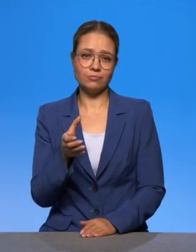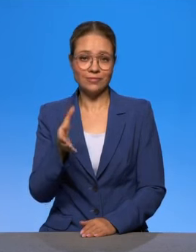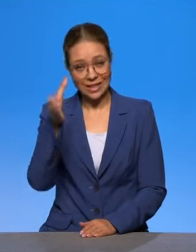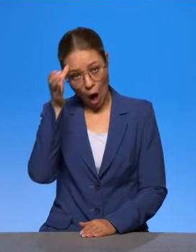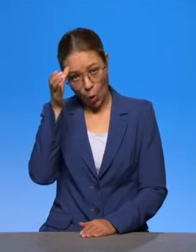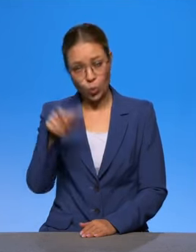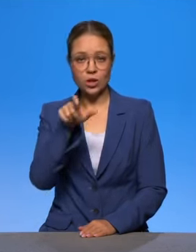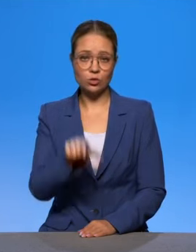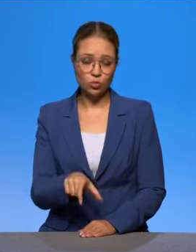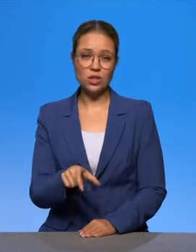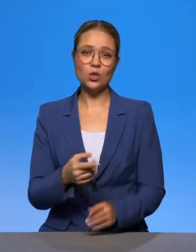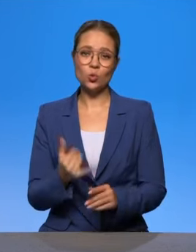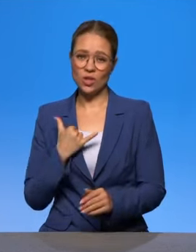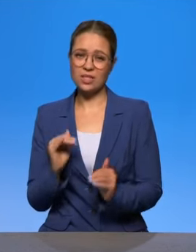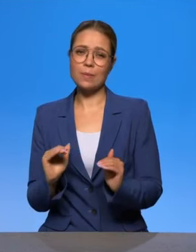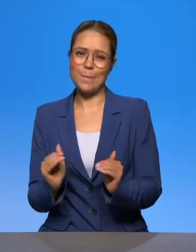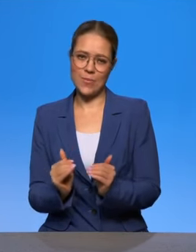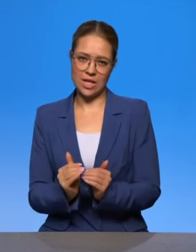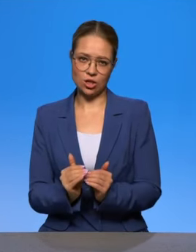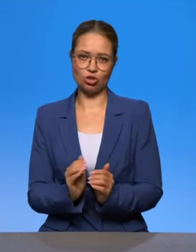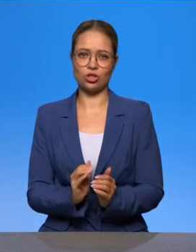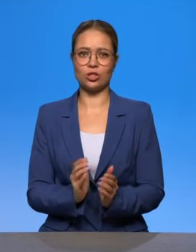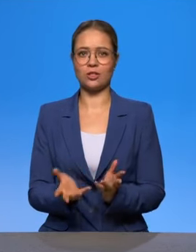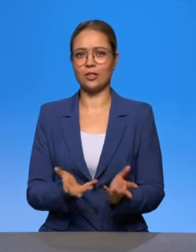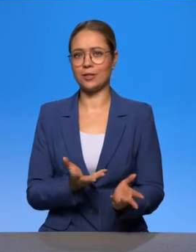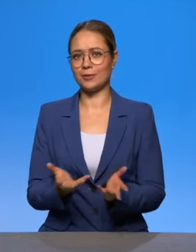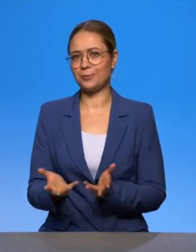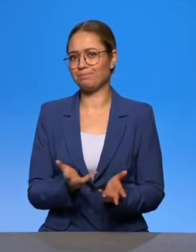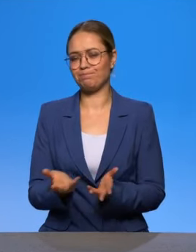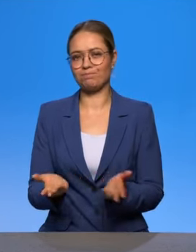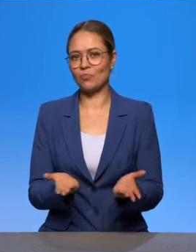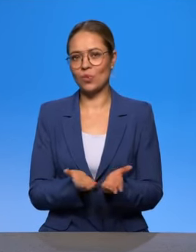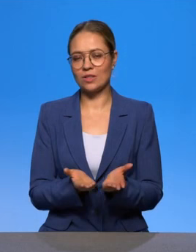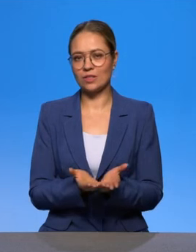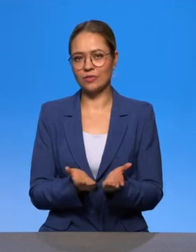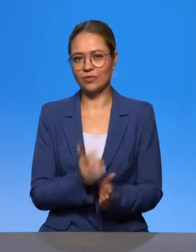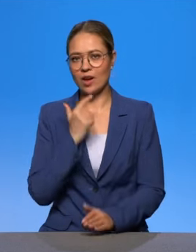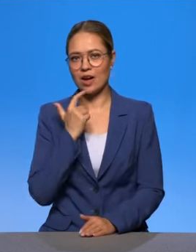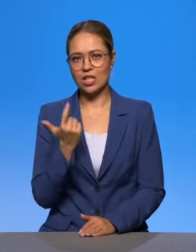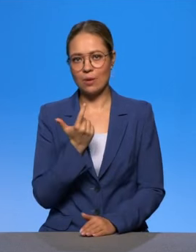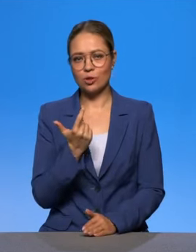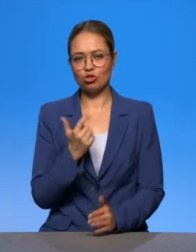меньше, чем... Ну, там, в экономически